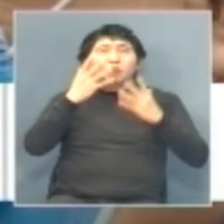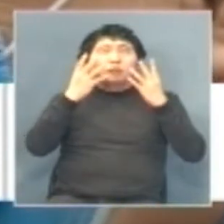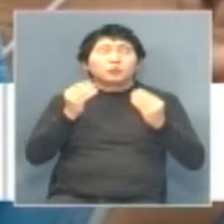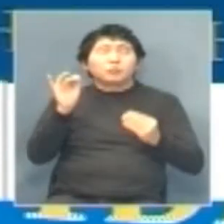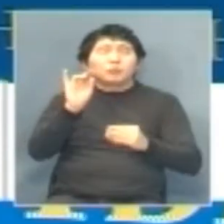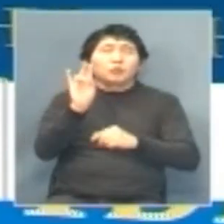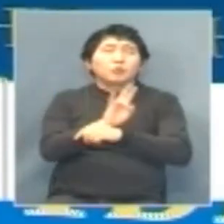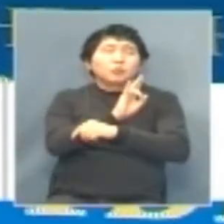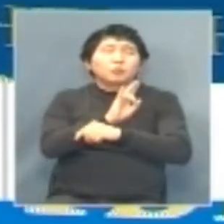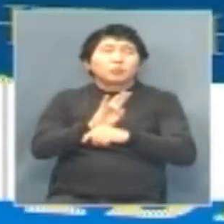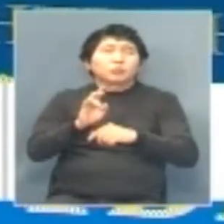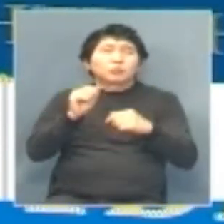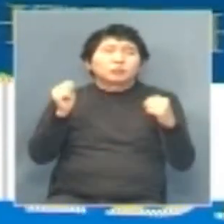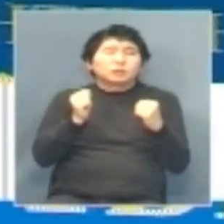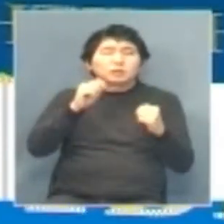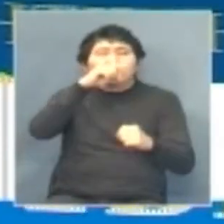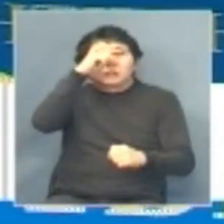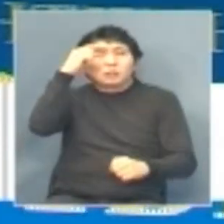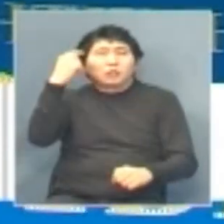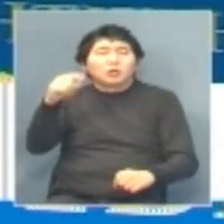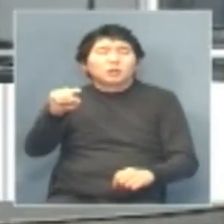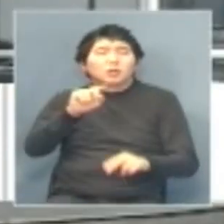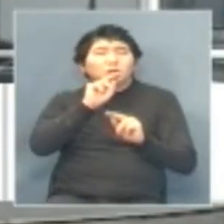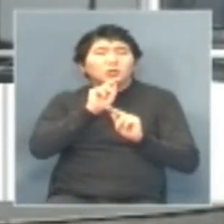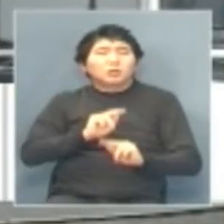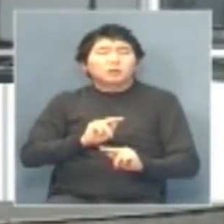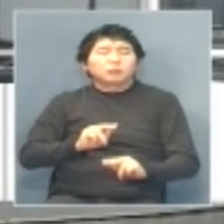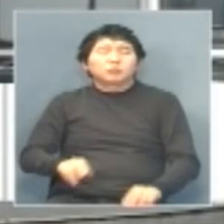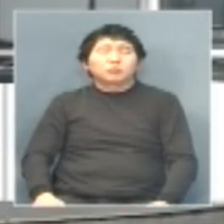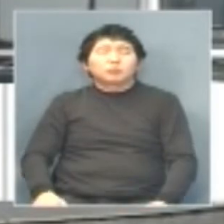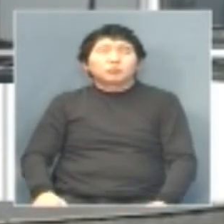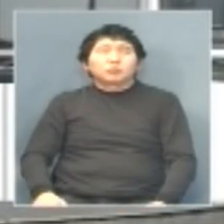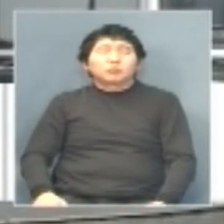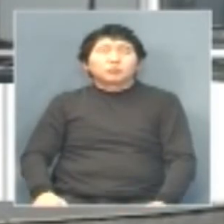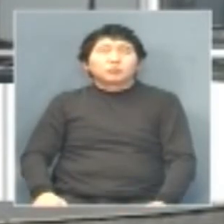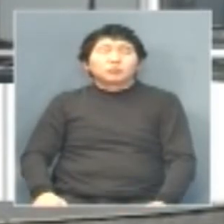қызмет атқарады. Олар бейбіт күннің батырлары. Мирас Марғалиев, Қуаныш Амантайұлы, Александр Каримов, Алтай ақпарат.